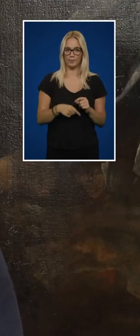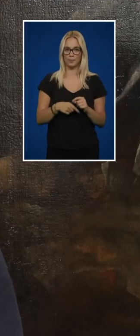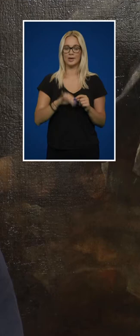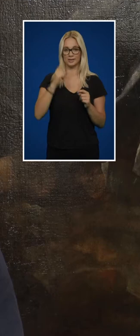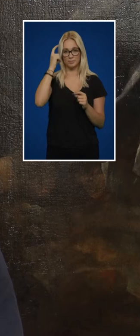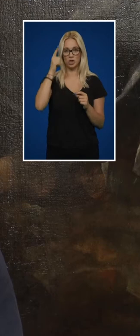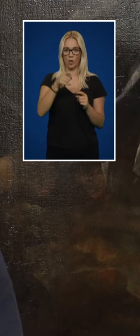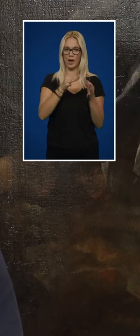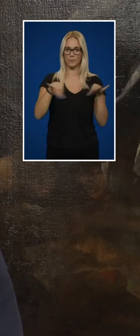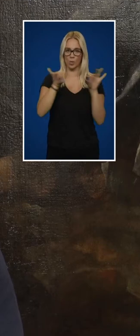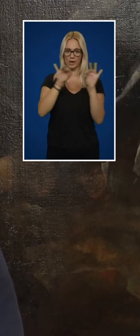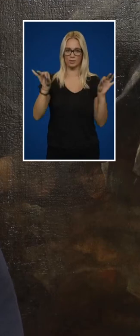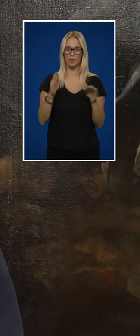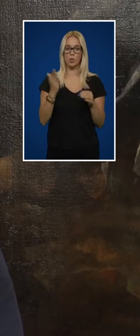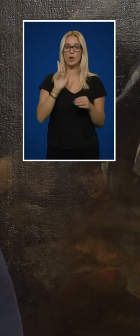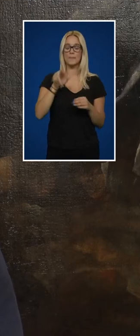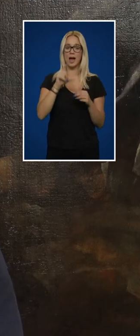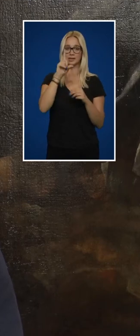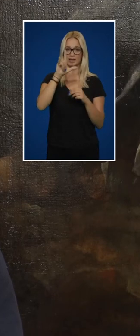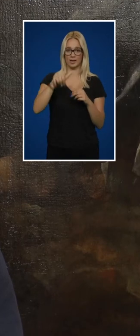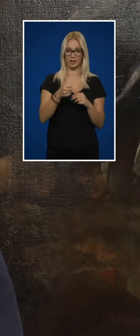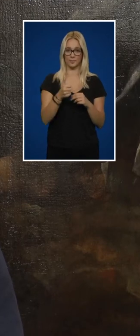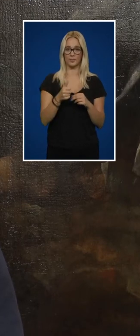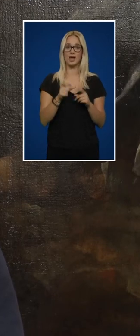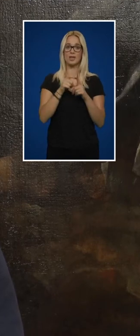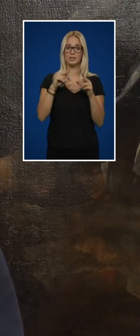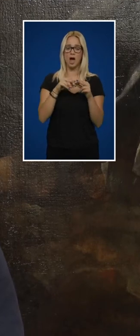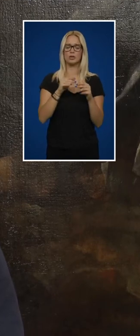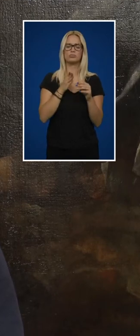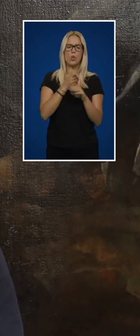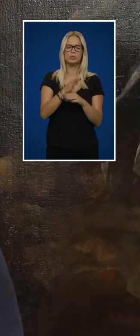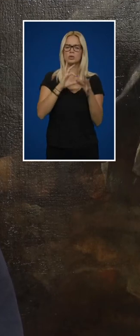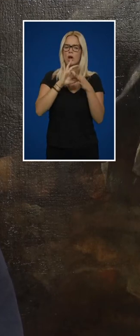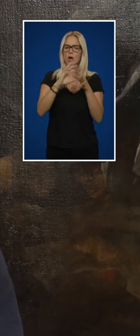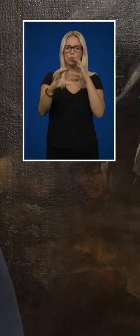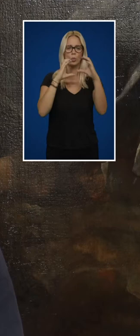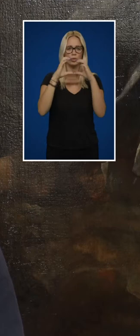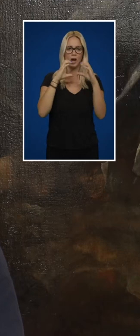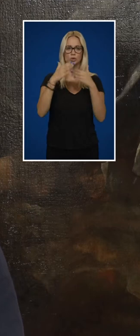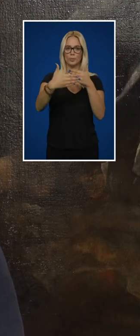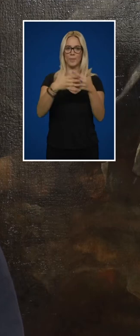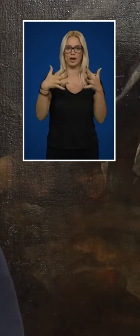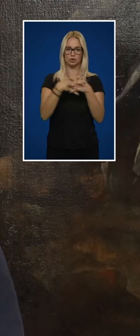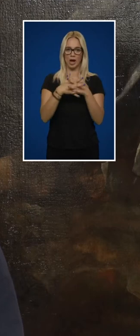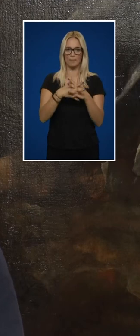cilj da kroz jednu sustavnu i stalnu komunikaciju